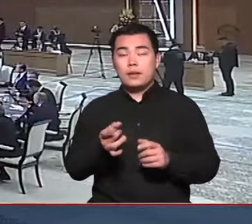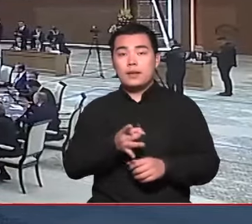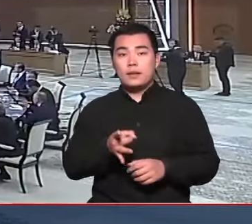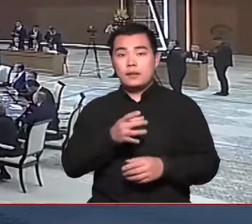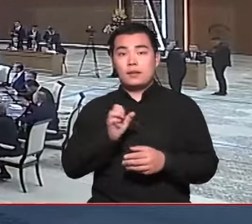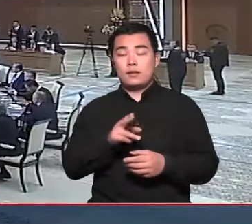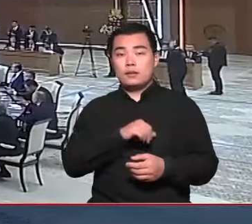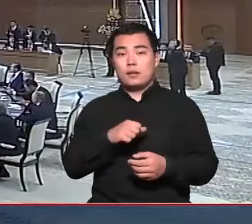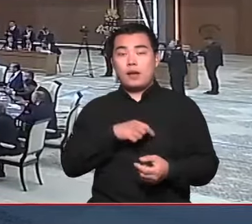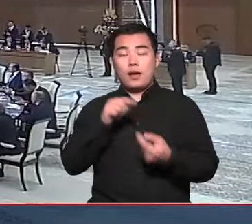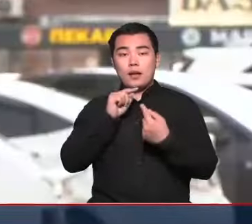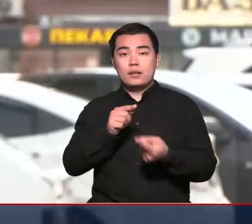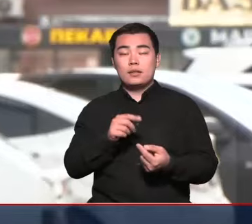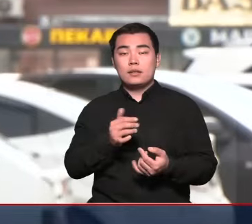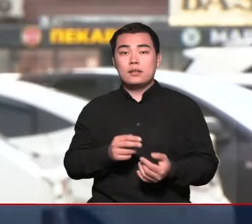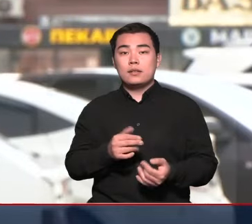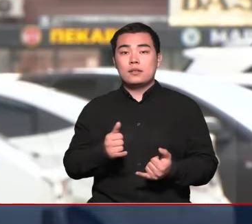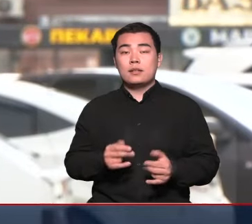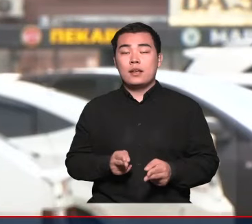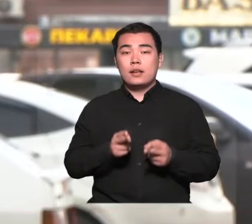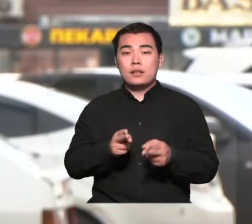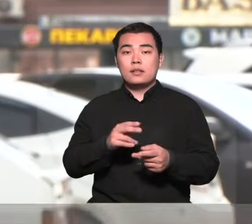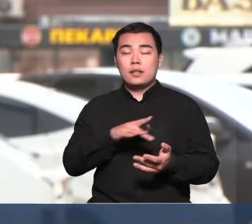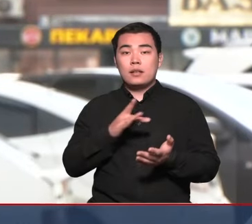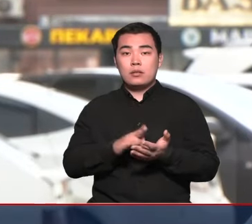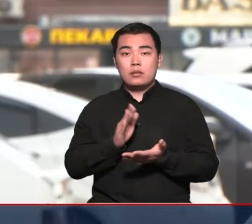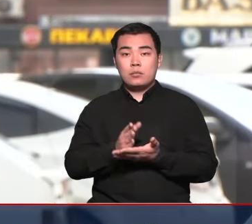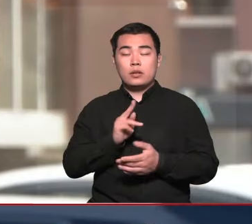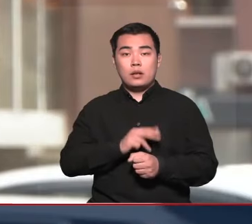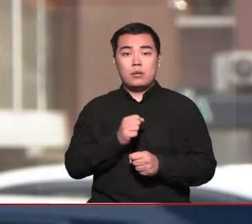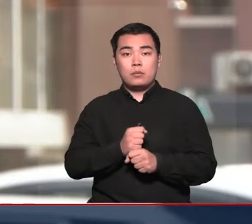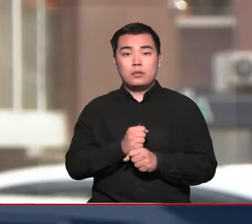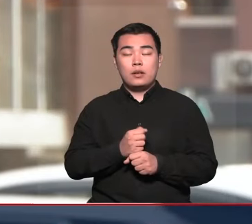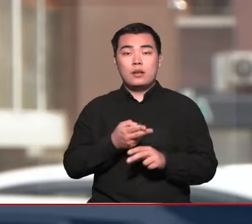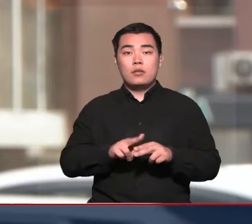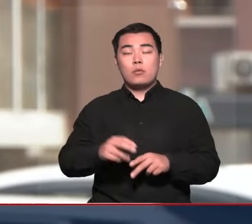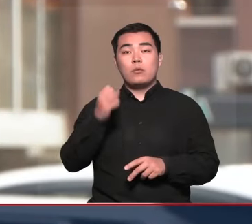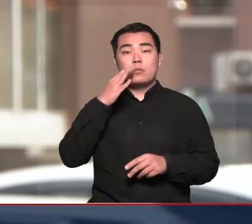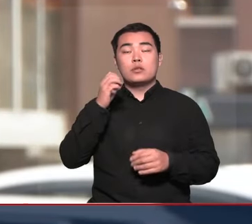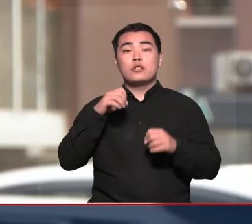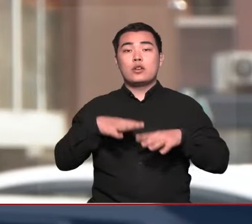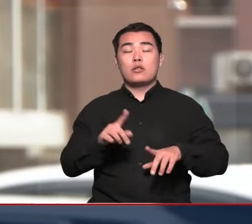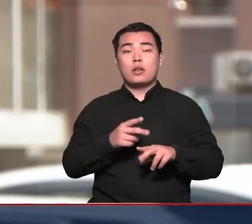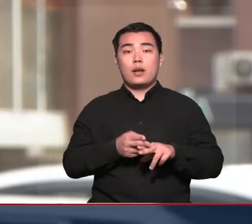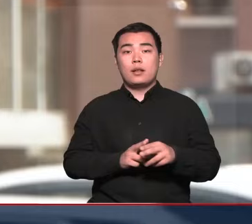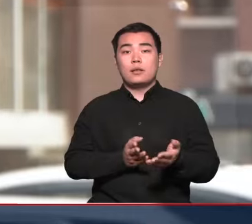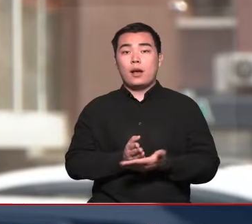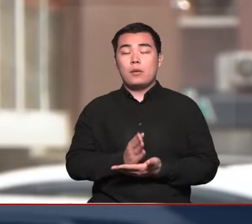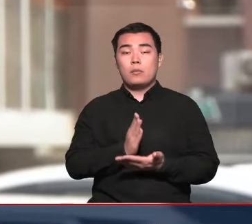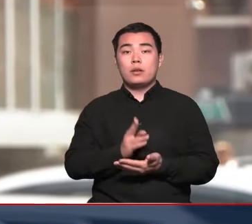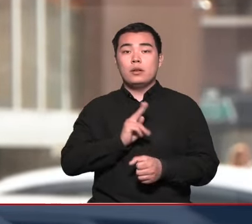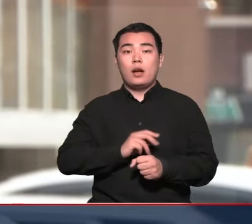региональный антитеррористический центр. В сегодняшних условиях это очень правильное и умное решение. Я думаю, что такая структура